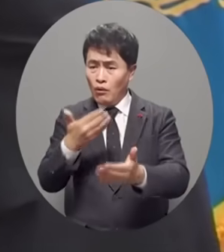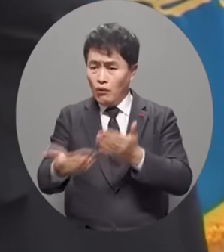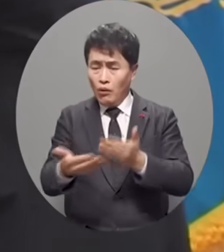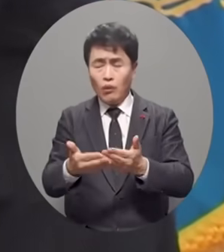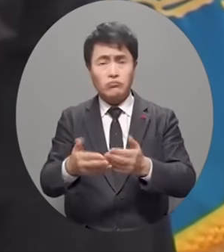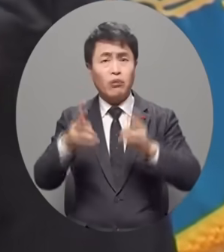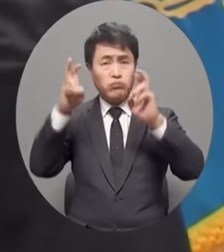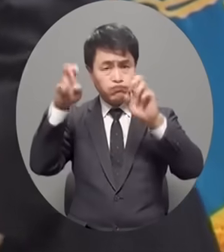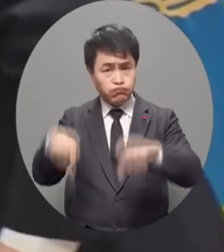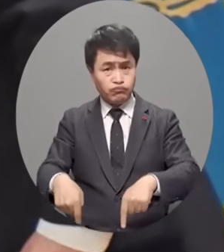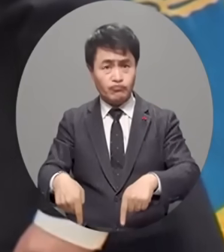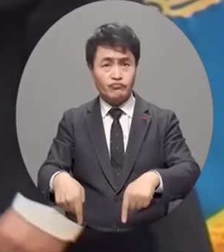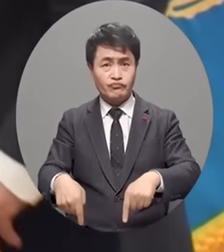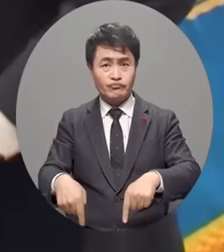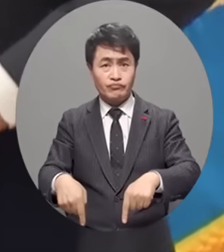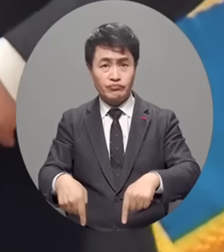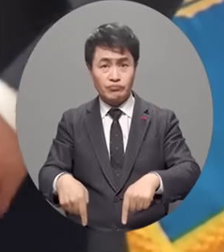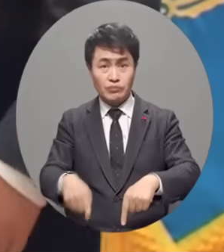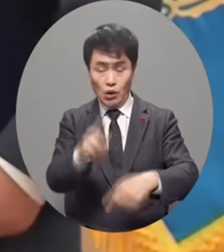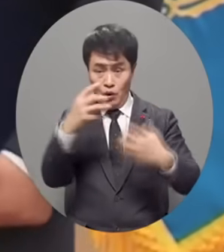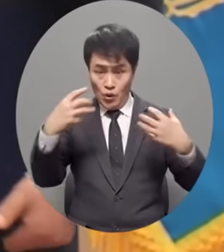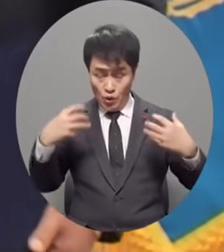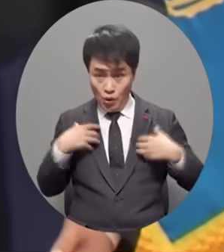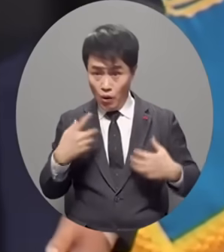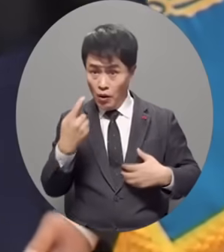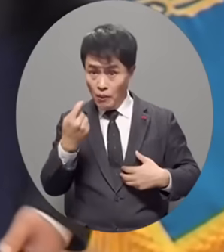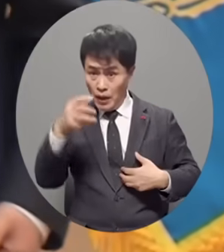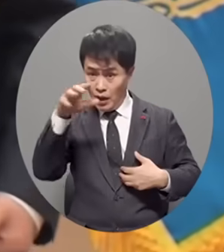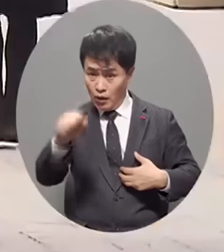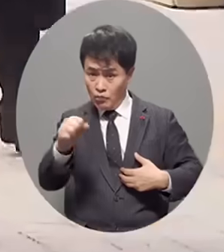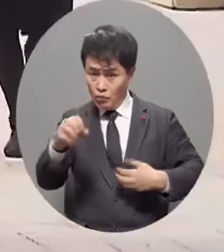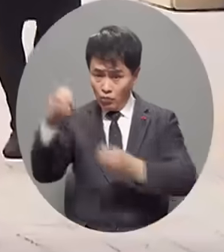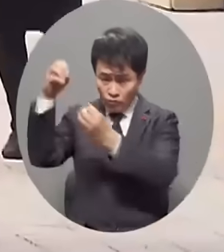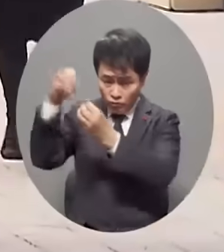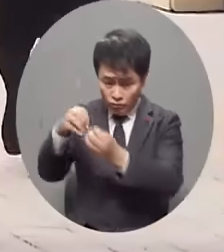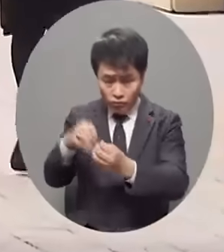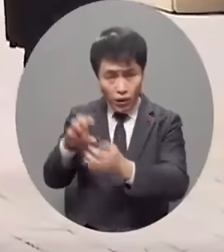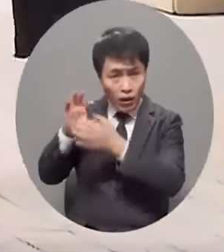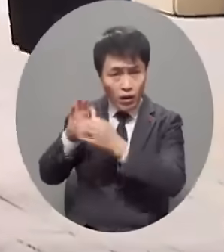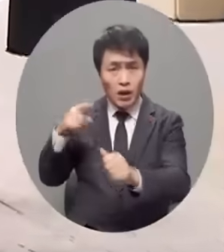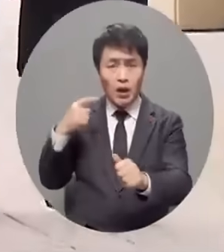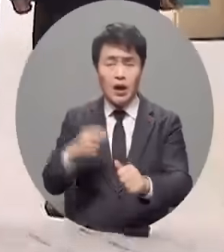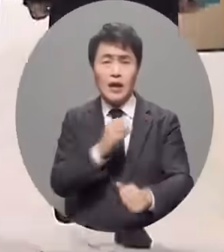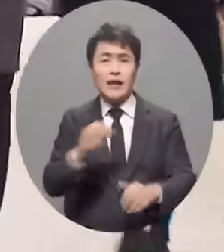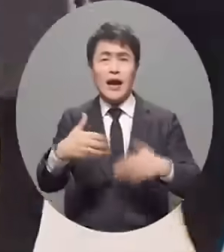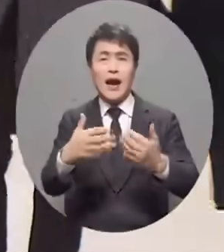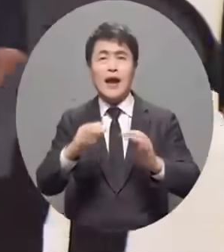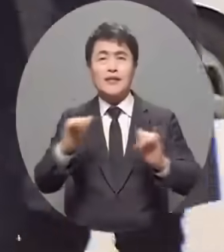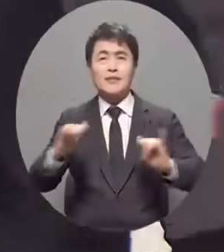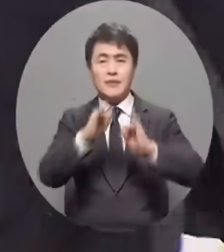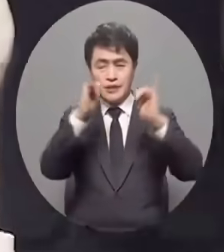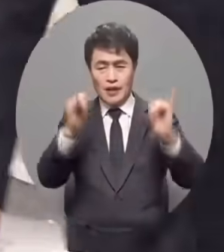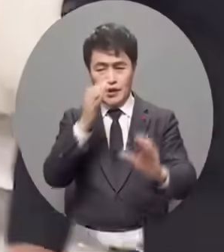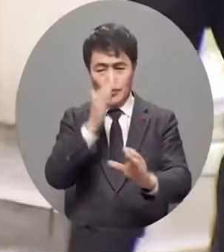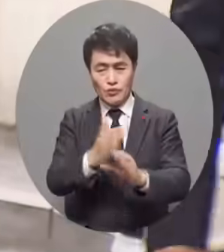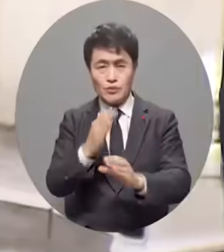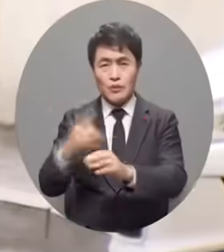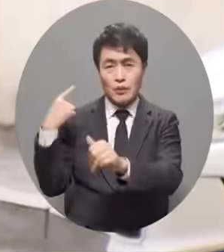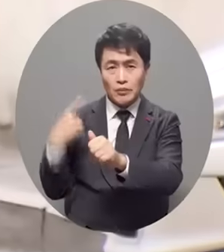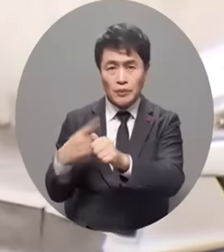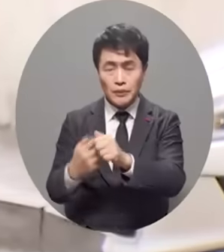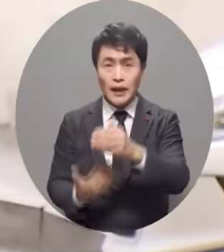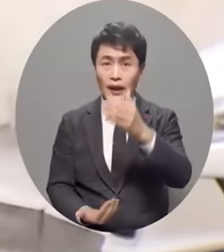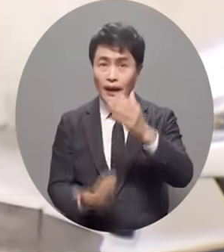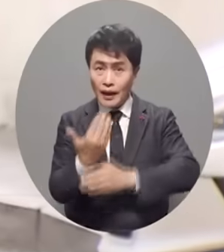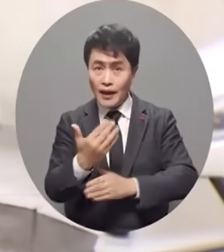전무합니다. 정권의 방송 장악 기조를 이어간다는 비판이 야당과 시민사회를 중심으로 나왔습니다.